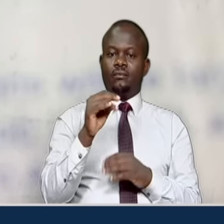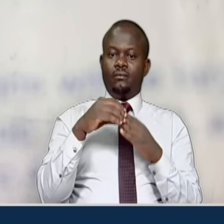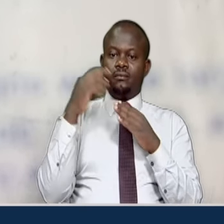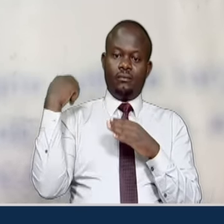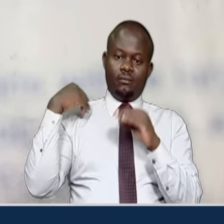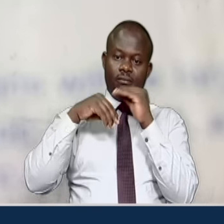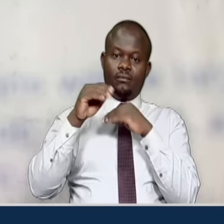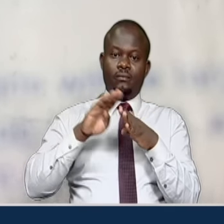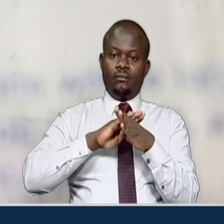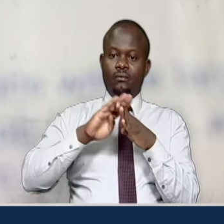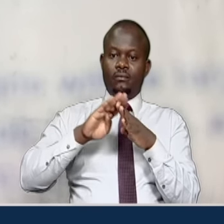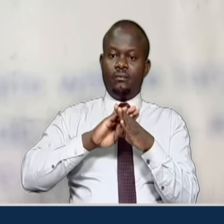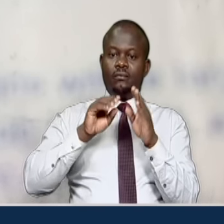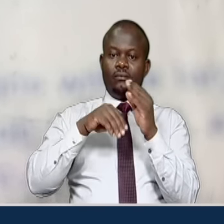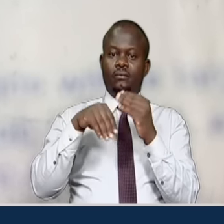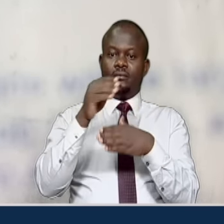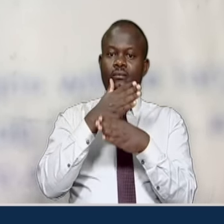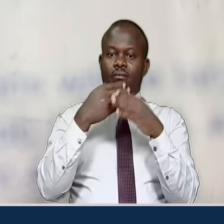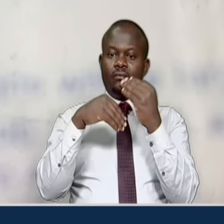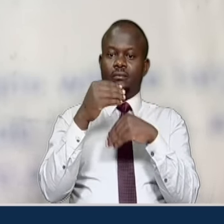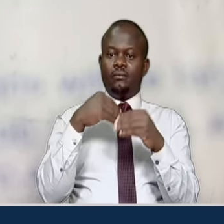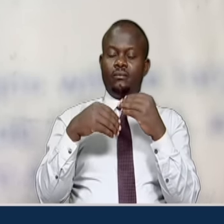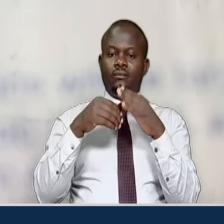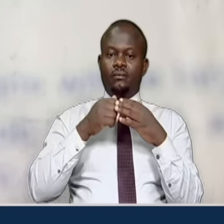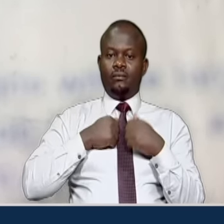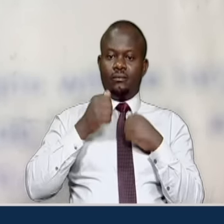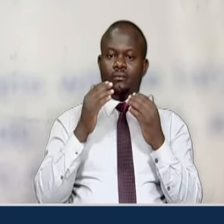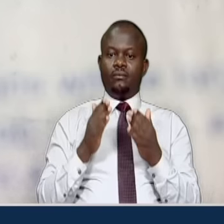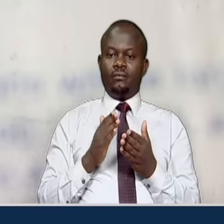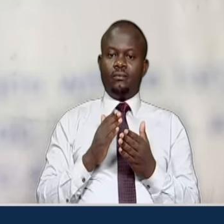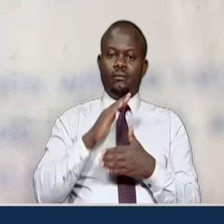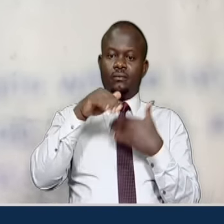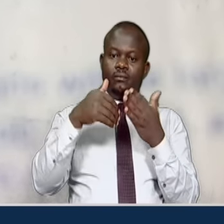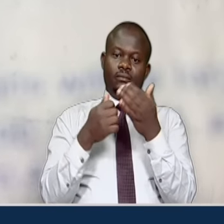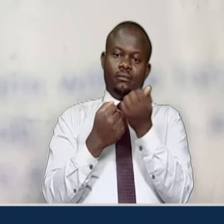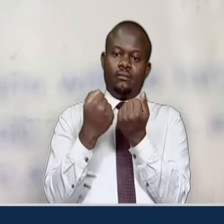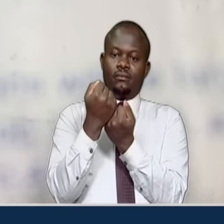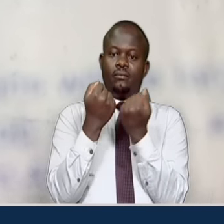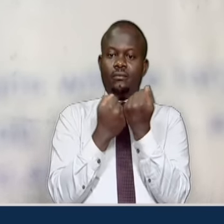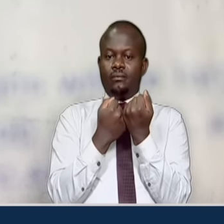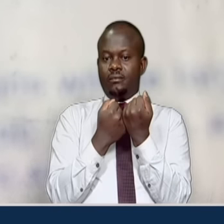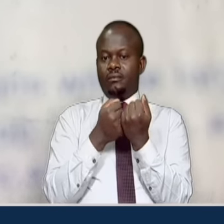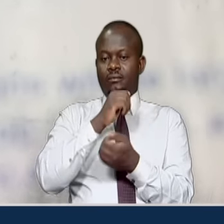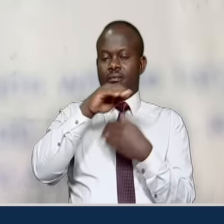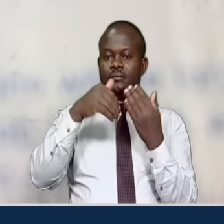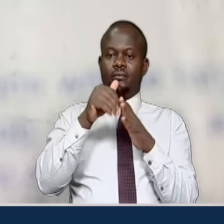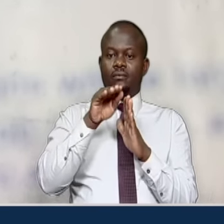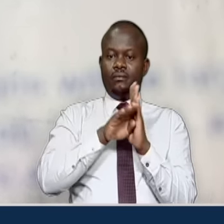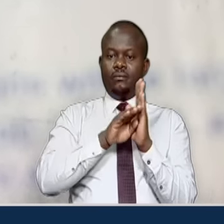ubucuruzi n'ishoramari muri Minisiteri y'Ubucuruzi n'Inganda mu Rwanda so byose biruzuzanya byose ni programme za leta